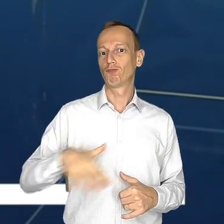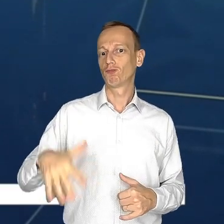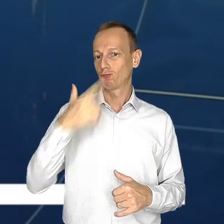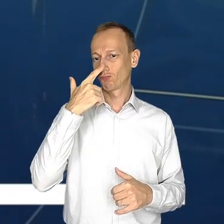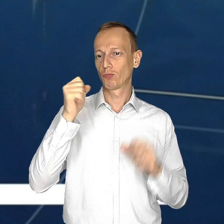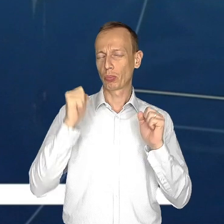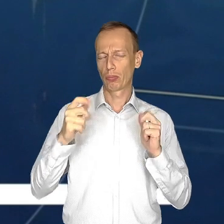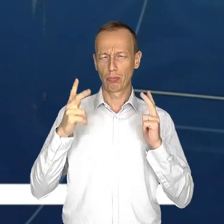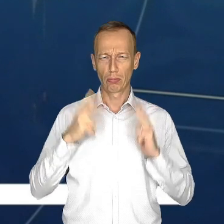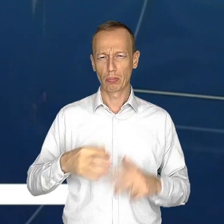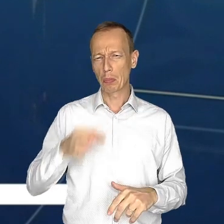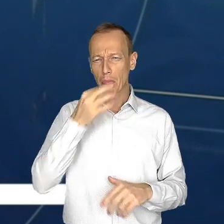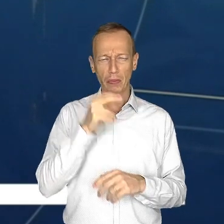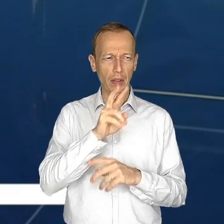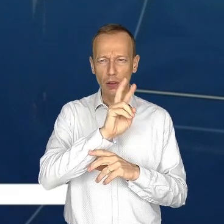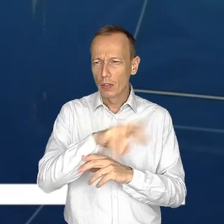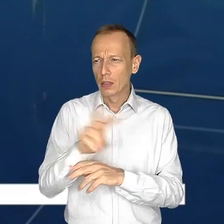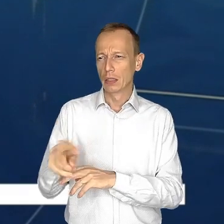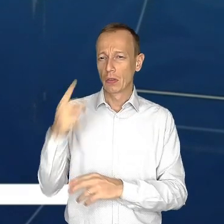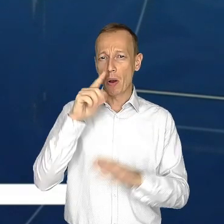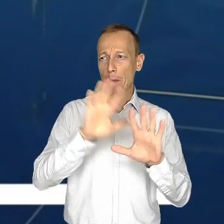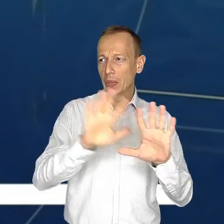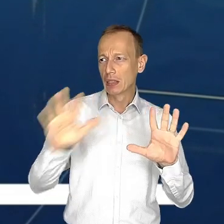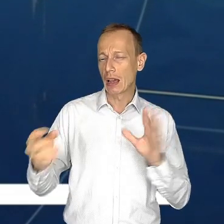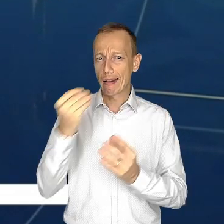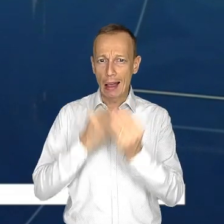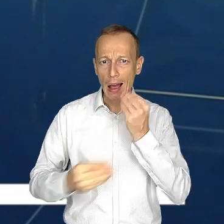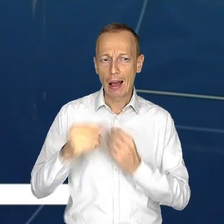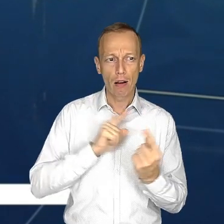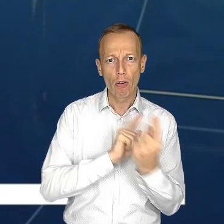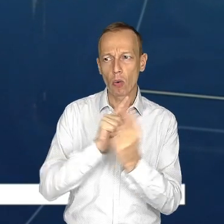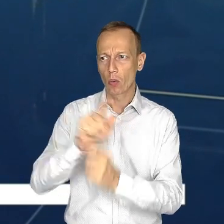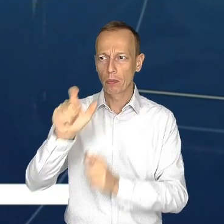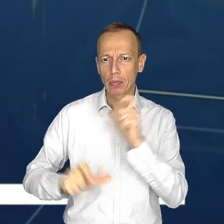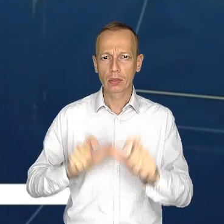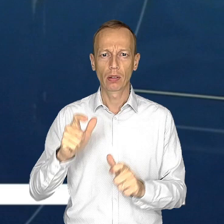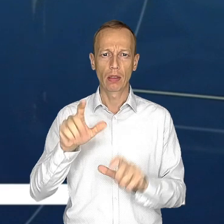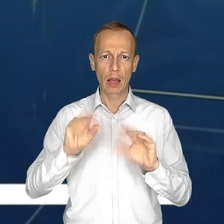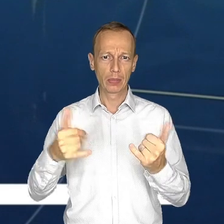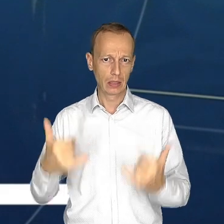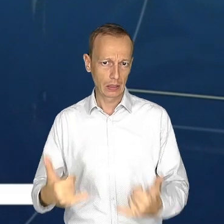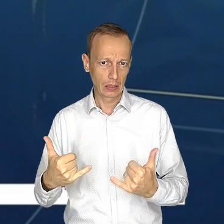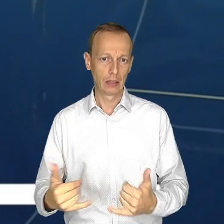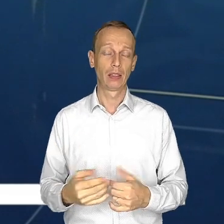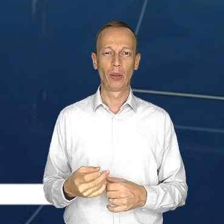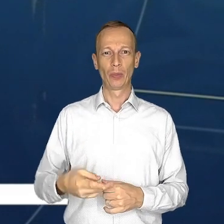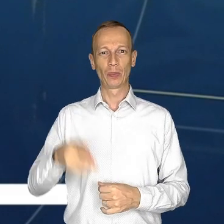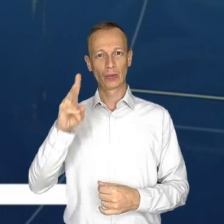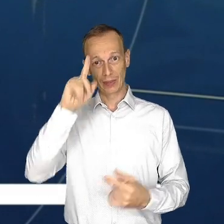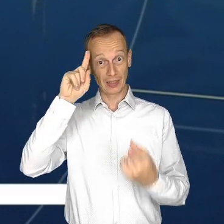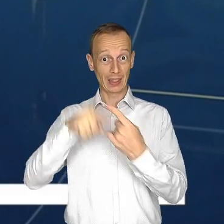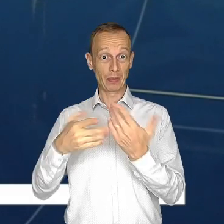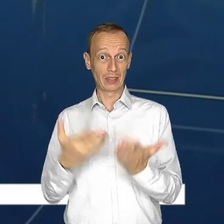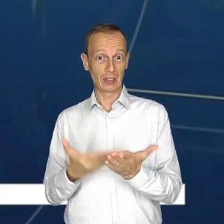tourism, c'est-à-dire pouvoir profiter des paysages, des plaisirs de la table, aller à la rencontre de la population. Donc ce sont des nouveaux